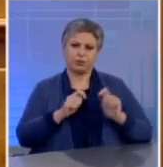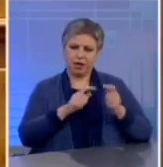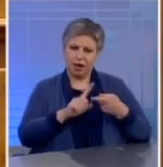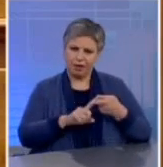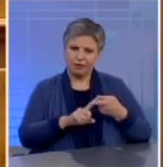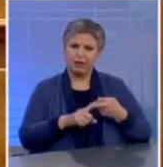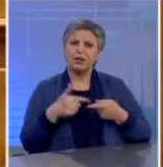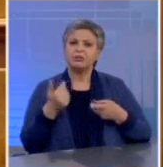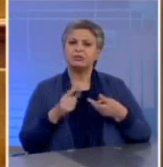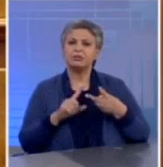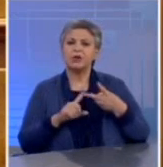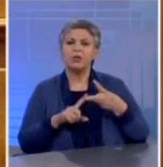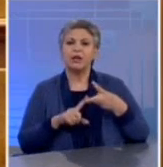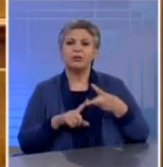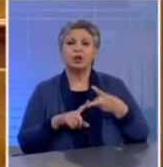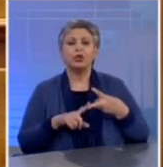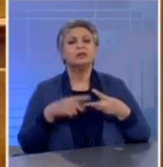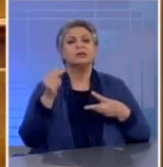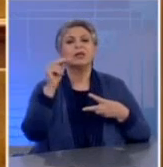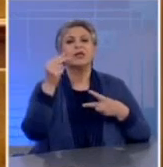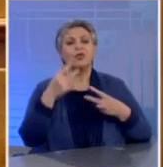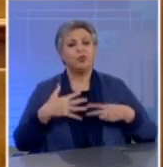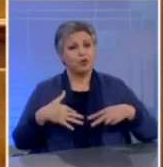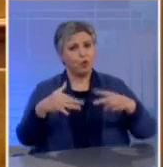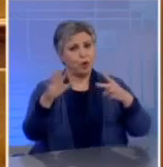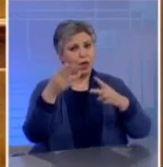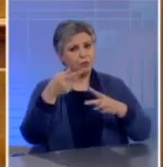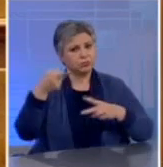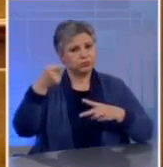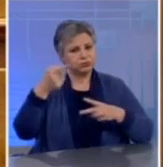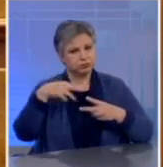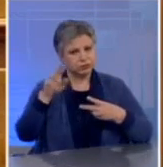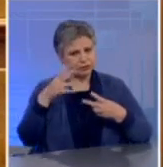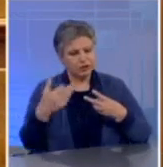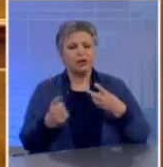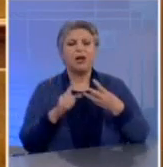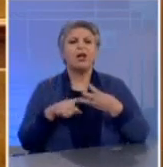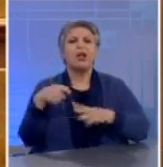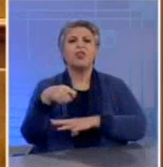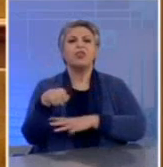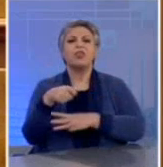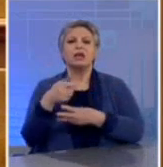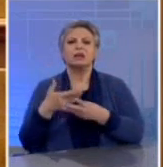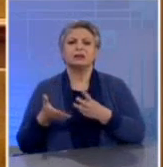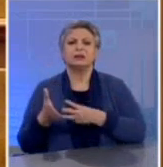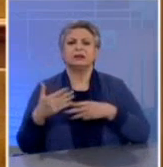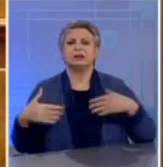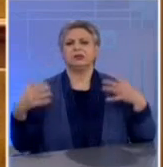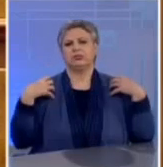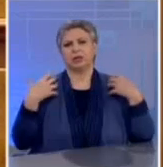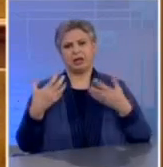μεριά, την κοινοβουλευτική εξουσία από την άλλη μεριά και τη δικαστική εξουσία.